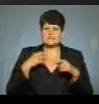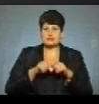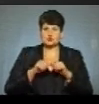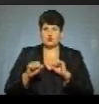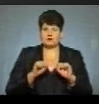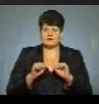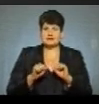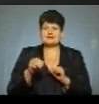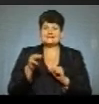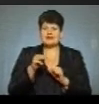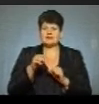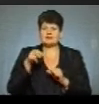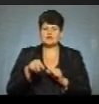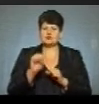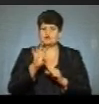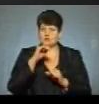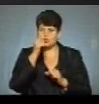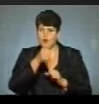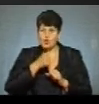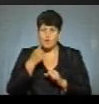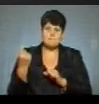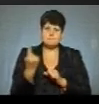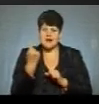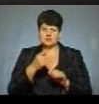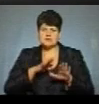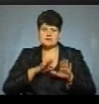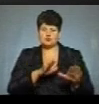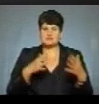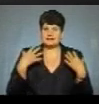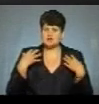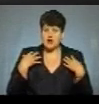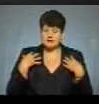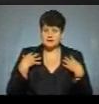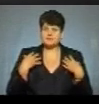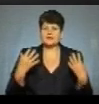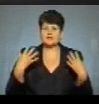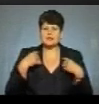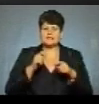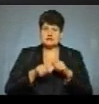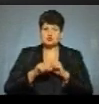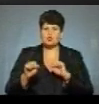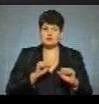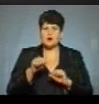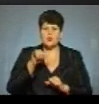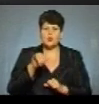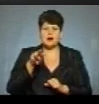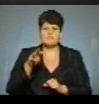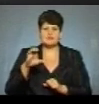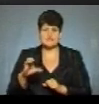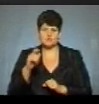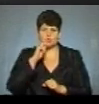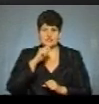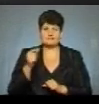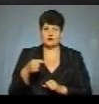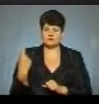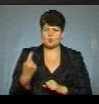З травня 2014 року – перший заступник начальника, начальник слідчого управління УМВС України в